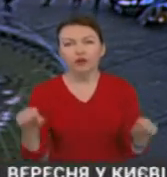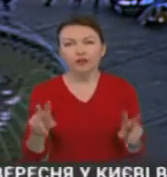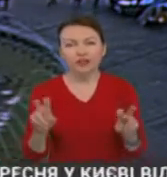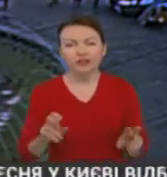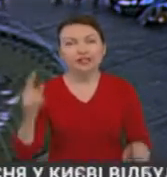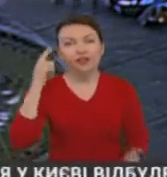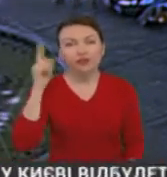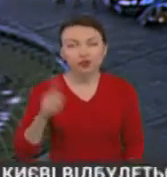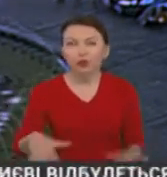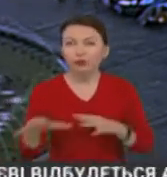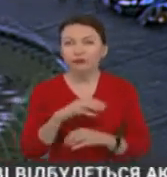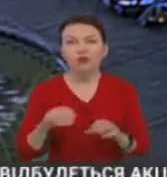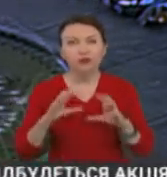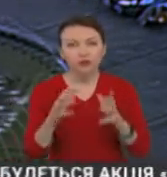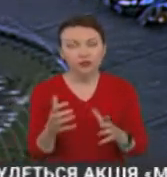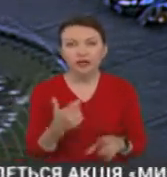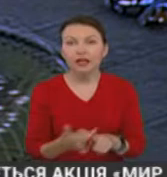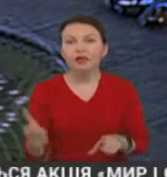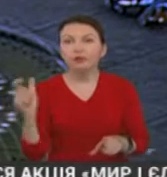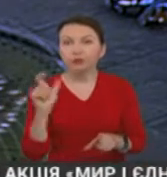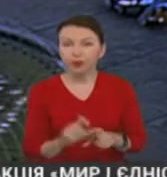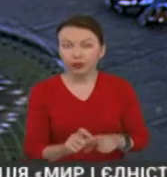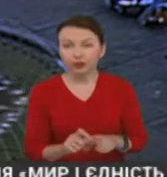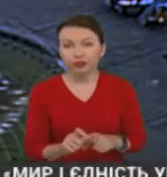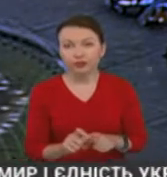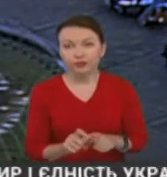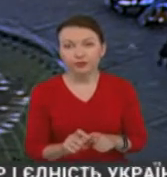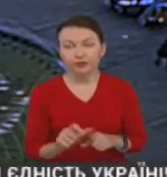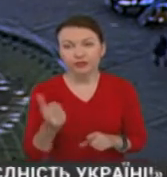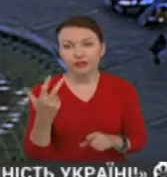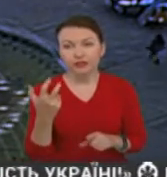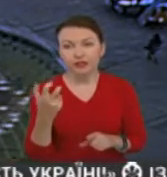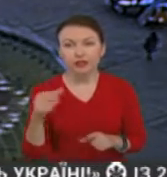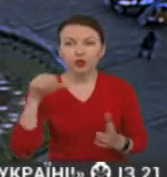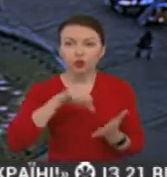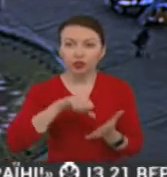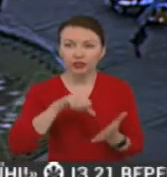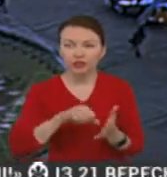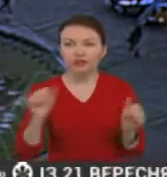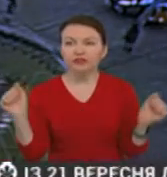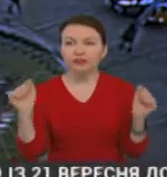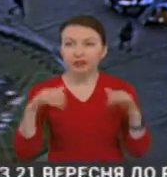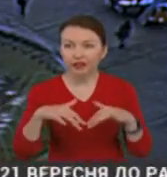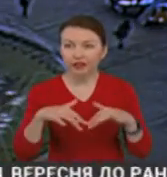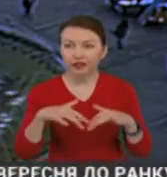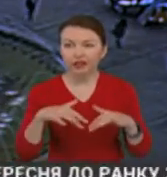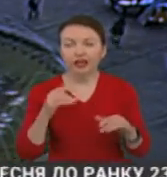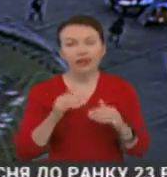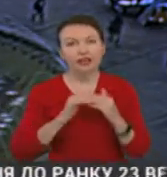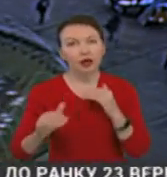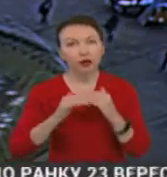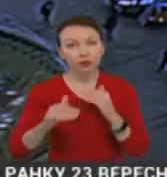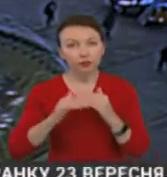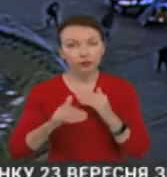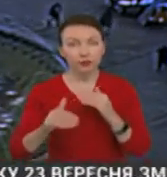усьому світі. Більше, мабуть, навіть 300 учасників збереться саме на полі